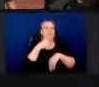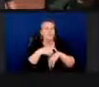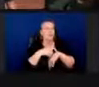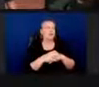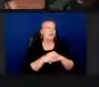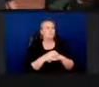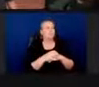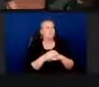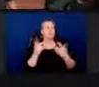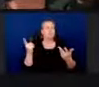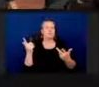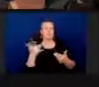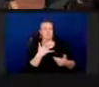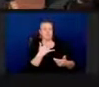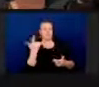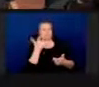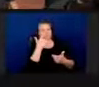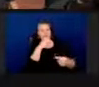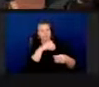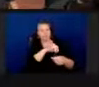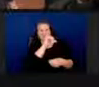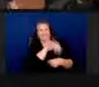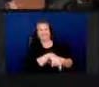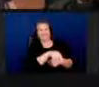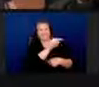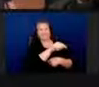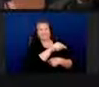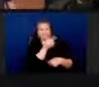هذه من الأشياء المهمة التي تهم طبعا